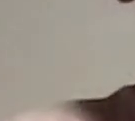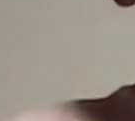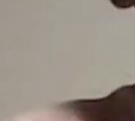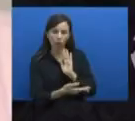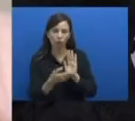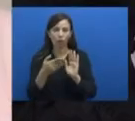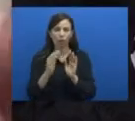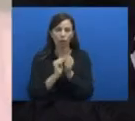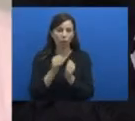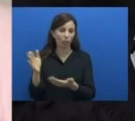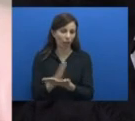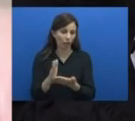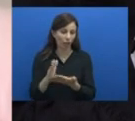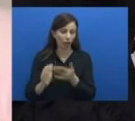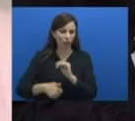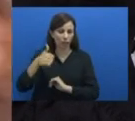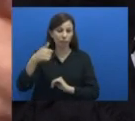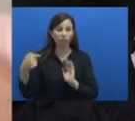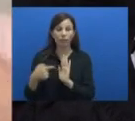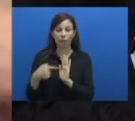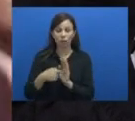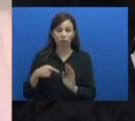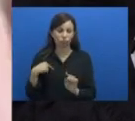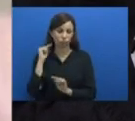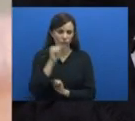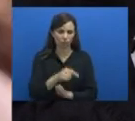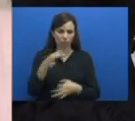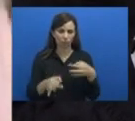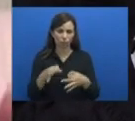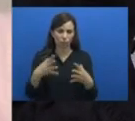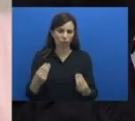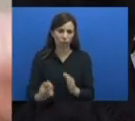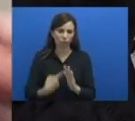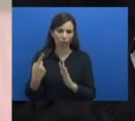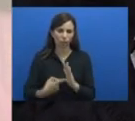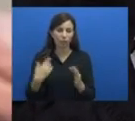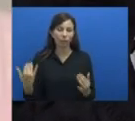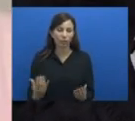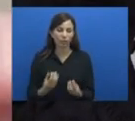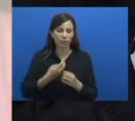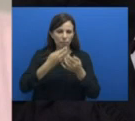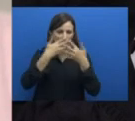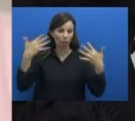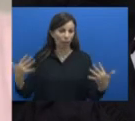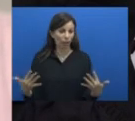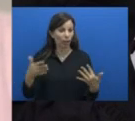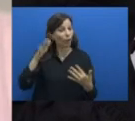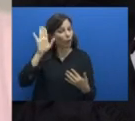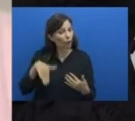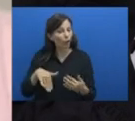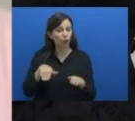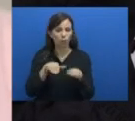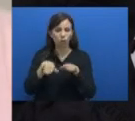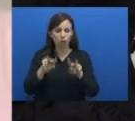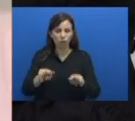وكان هناك في العشرين سنة الأخيرة يعني ملفات عديدة المحكمة فيها أجلت الجلسات وأجلت الجلسات عشان يحاولوا يتوصلوا إلى تسويات